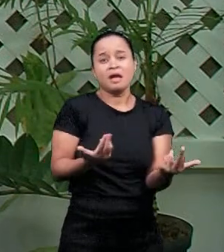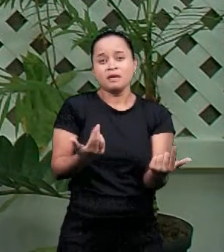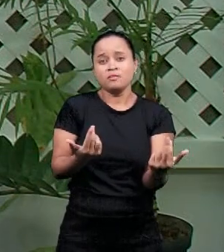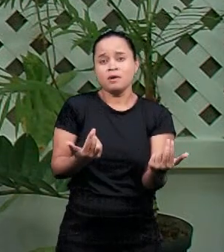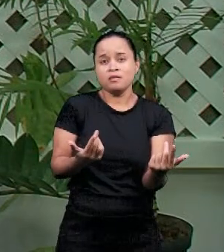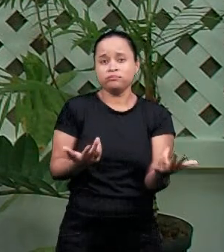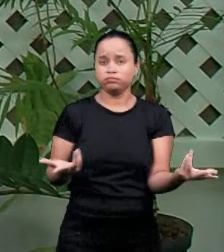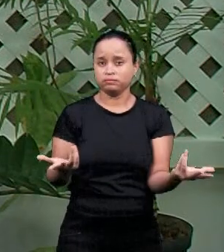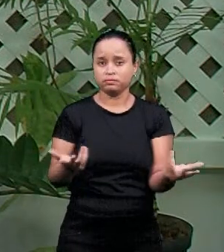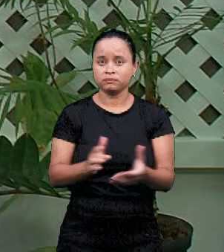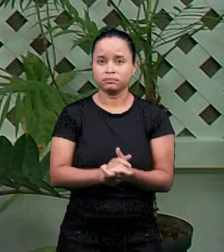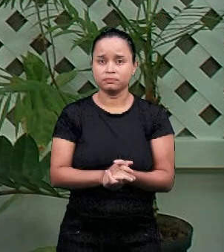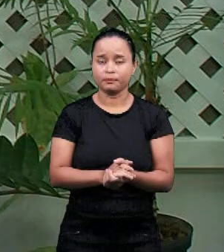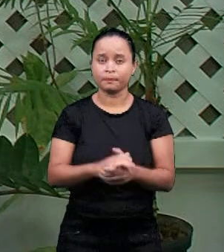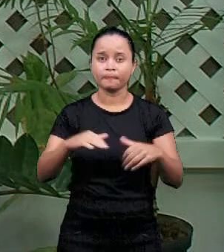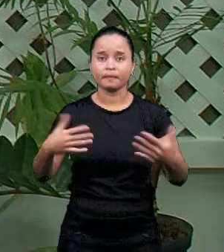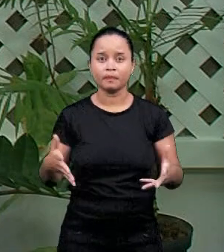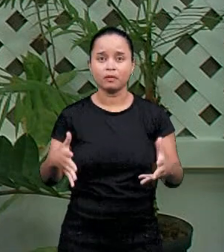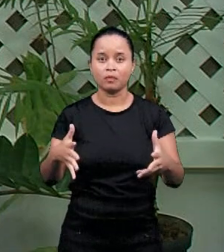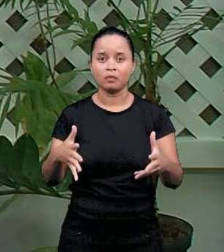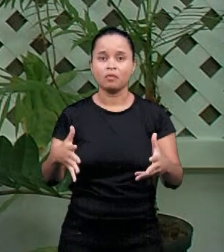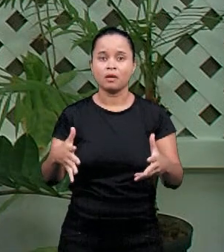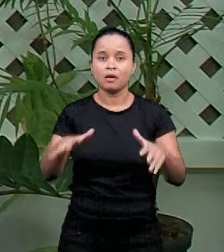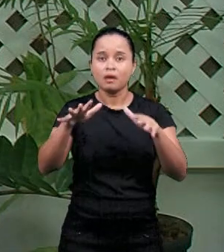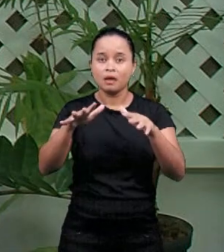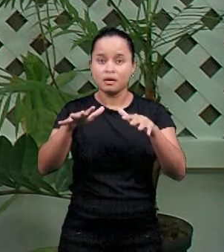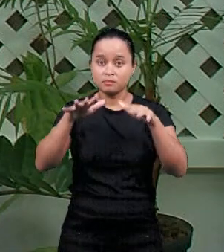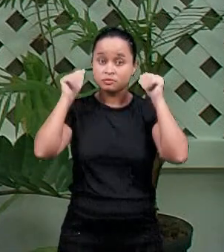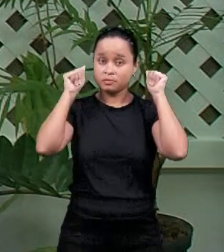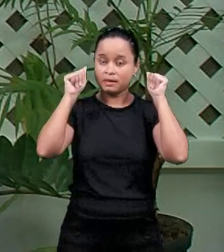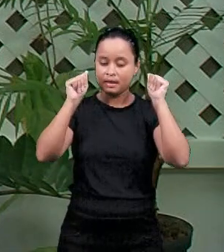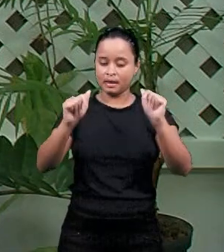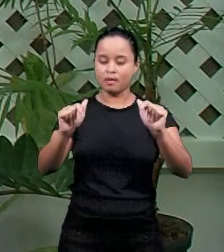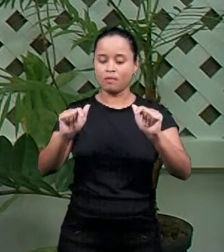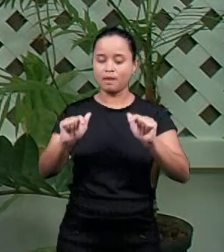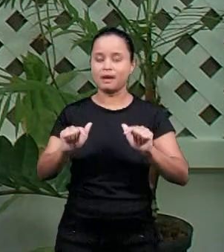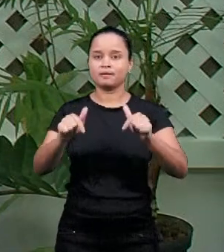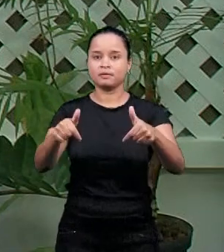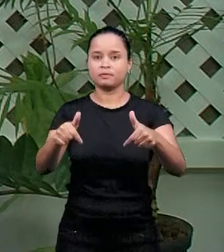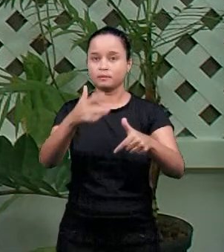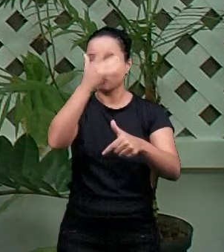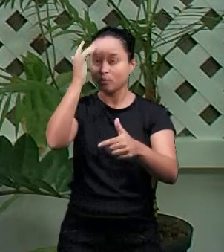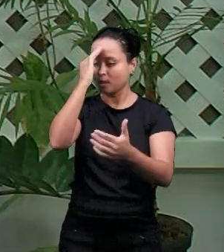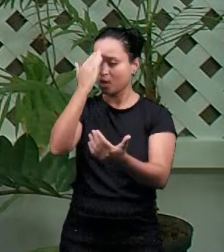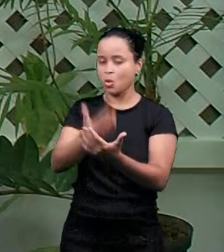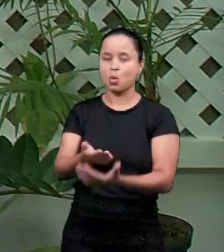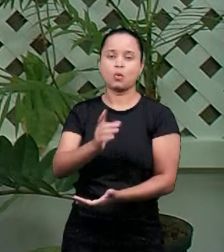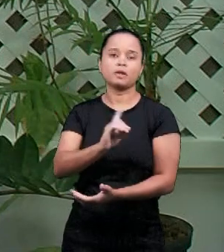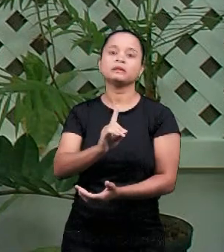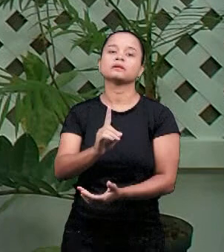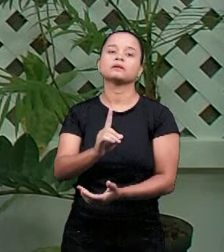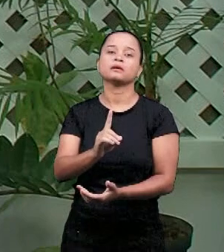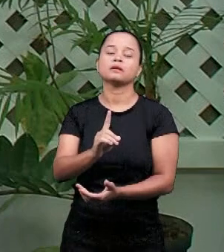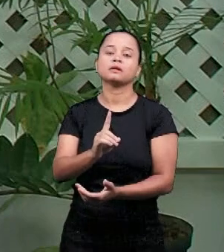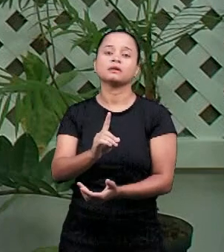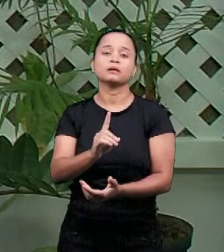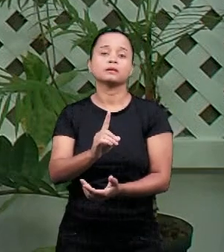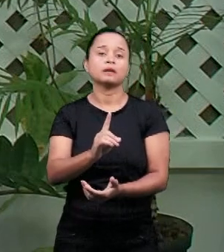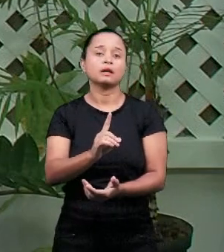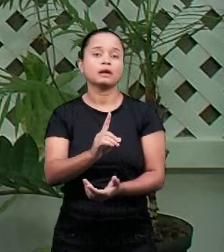l'anathème, c'est l'opération de celui qui ne croit pas. L'apostate, il renie